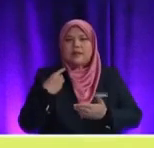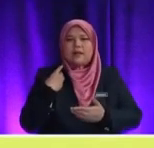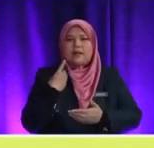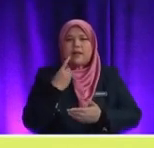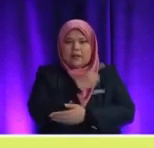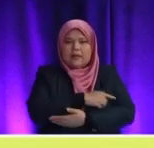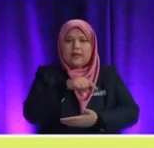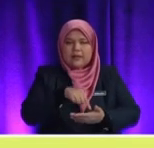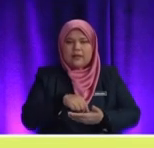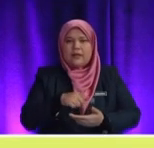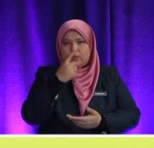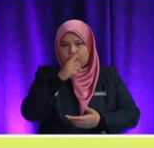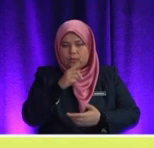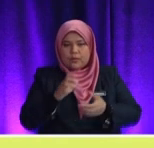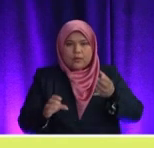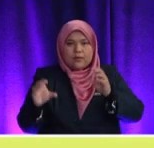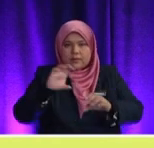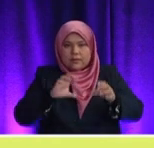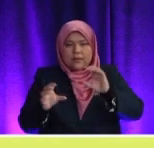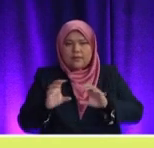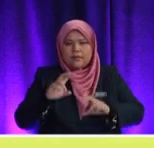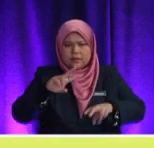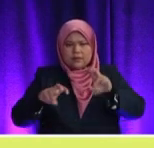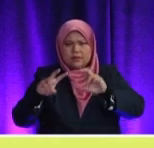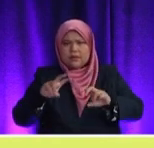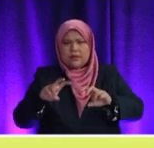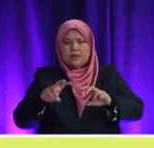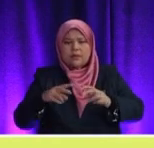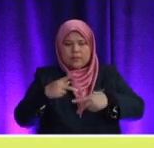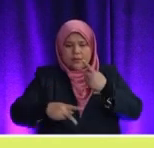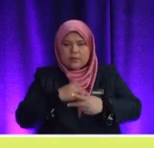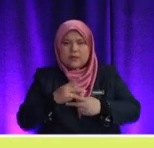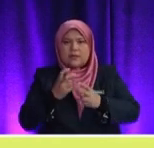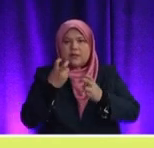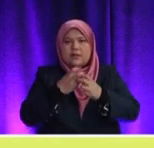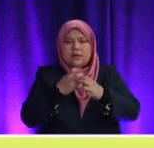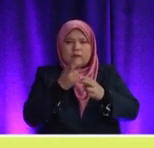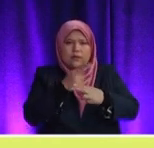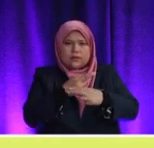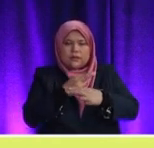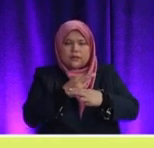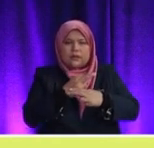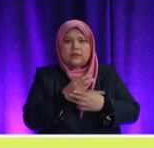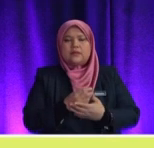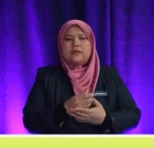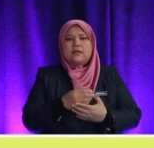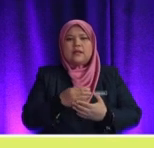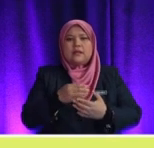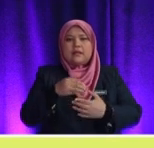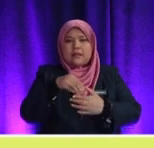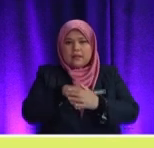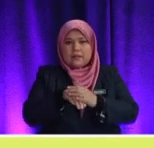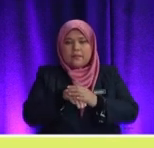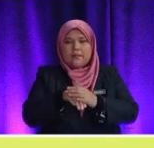untuk menjalankan eksperimen untuk mengkaji proses elektrolisis dalam keadaan equs your Nah tadi